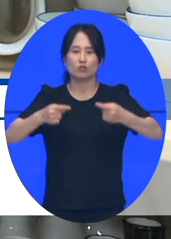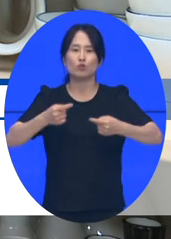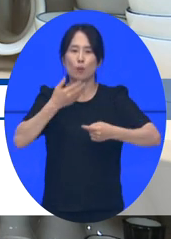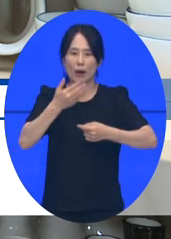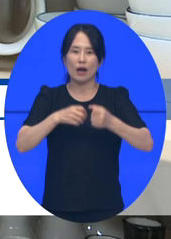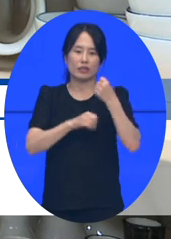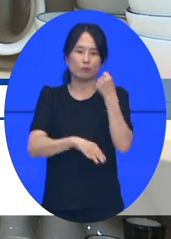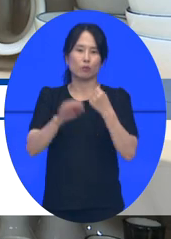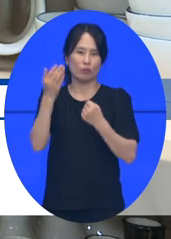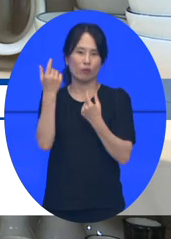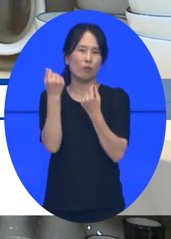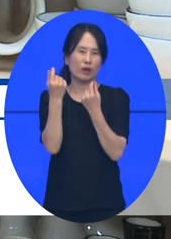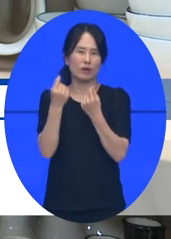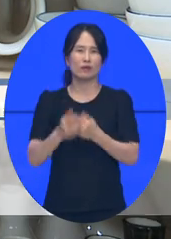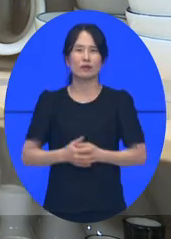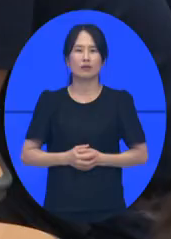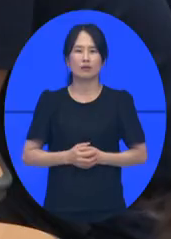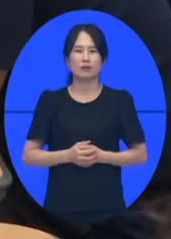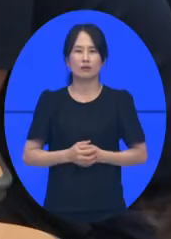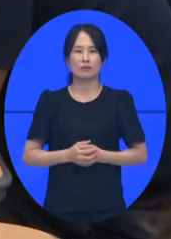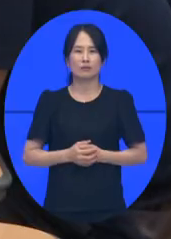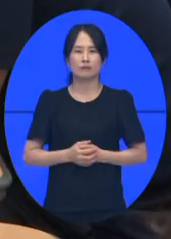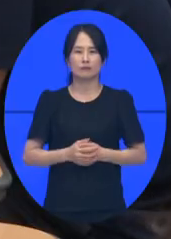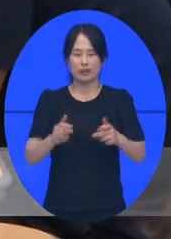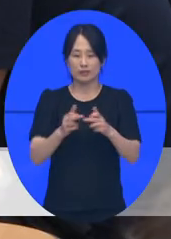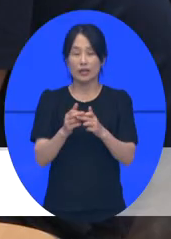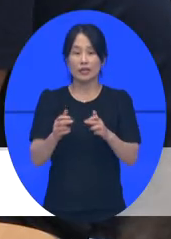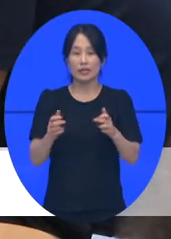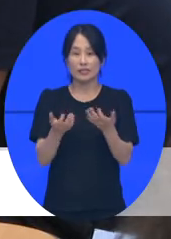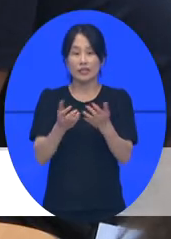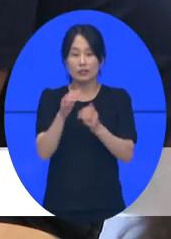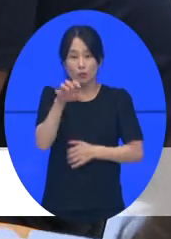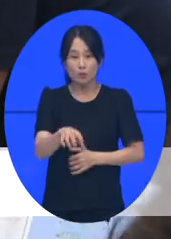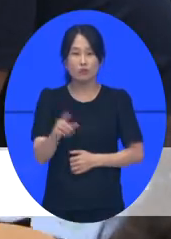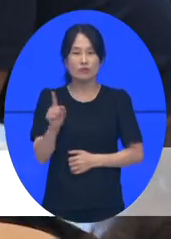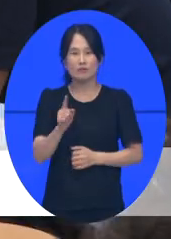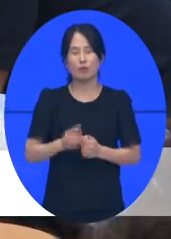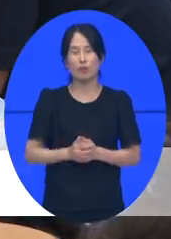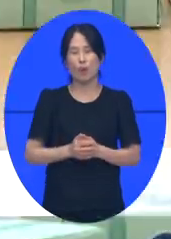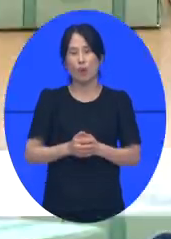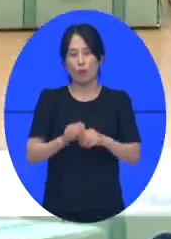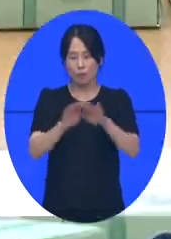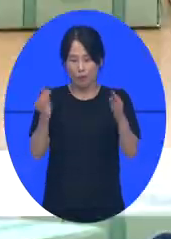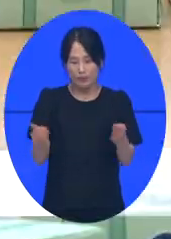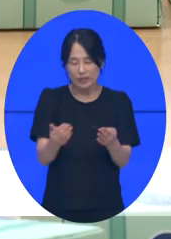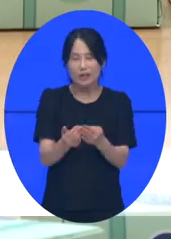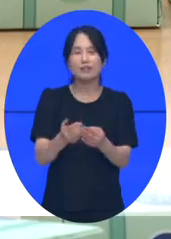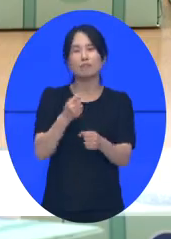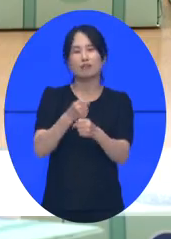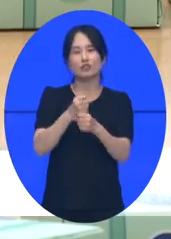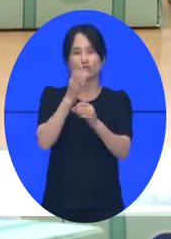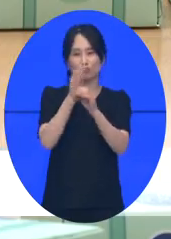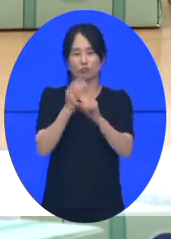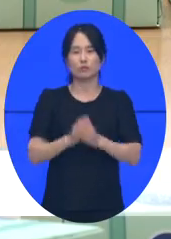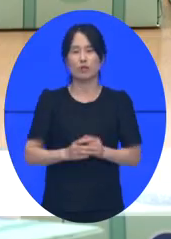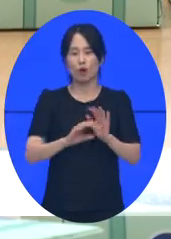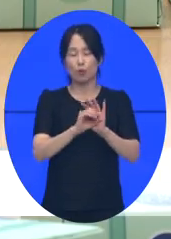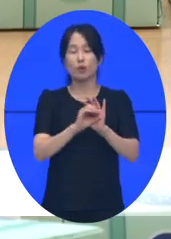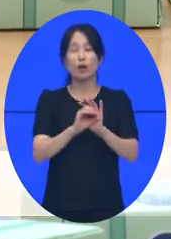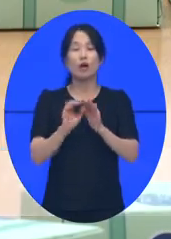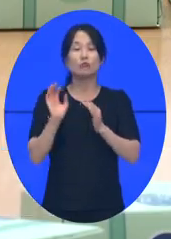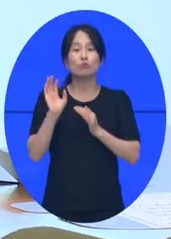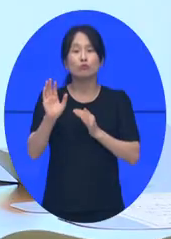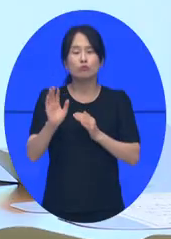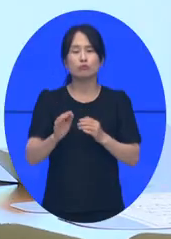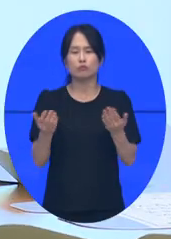있는 기반이 되지 않을까 싶습니다. 장애인 작업장에서는 봉공이 굿즈 포장 상자를 만들고 있습니다. 코로나19를